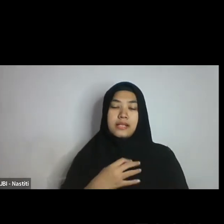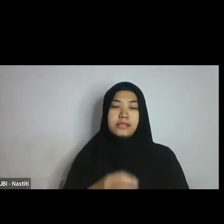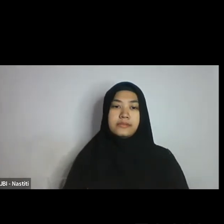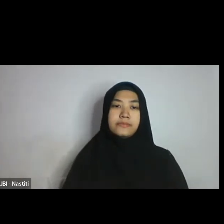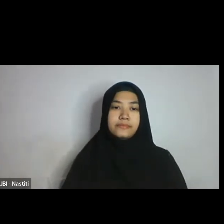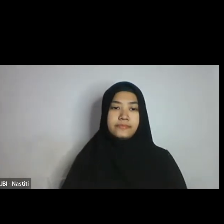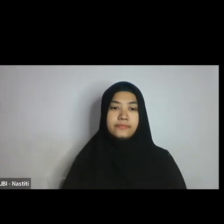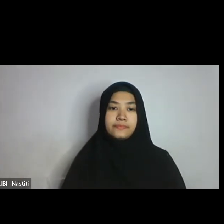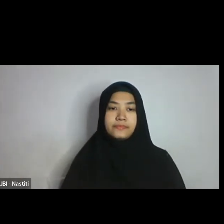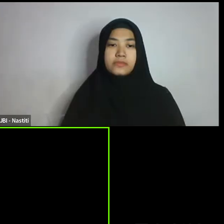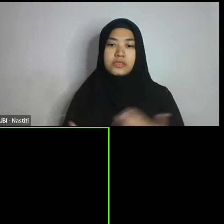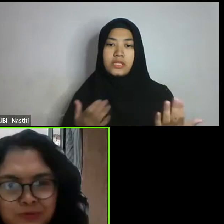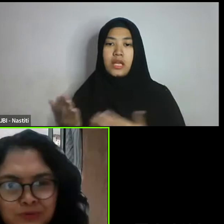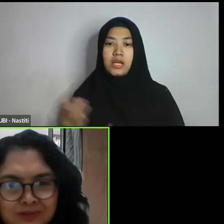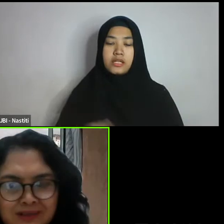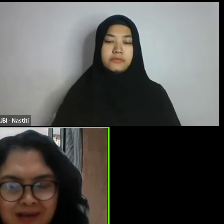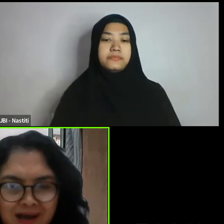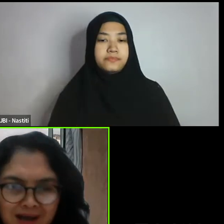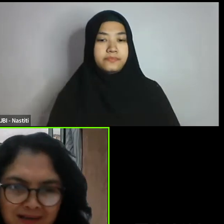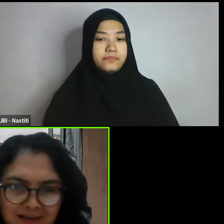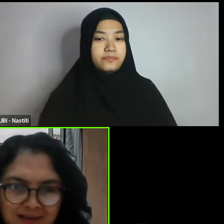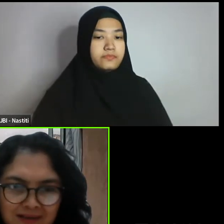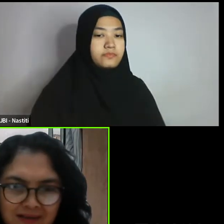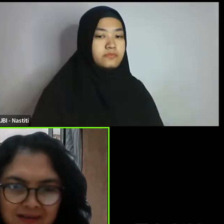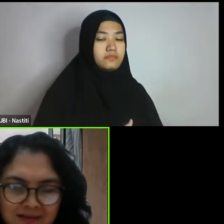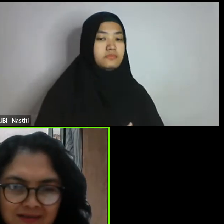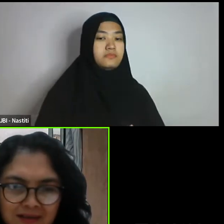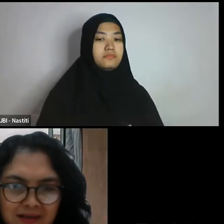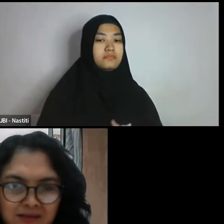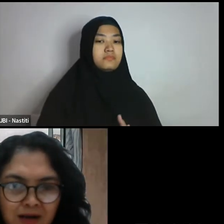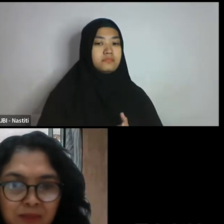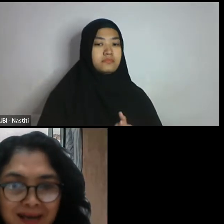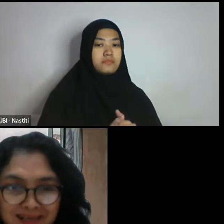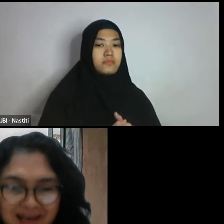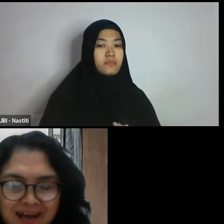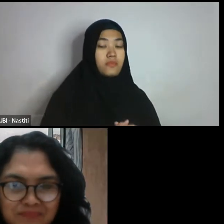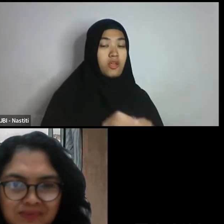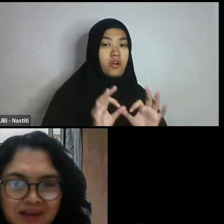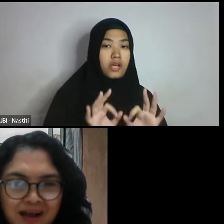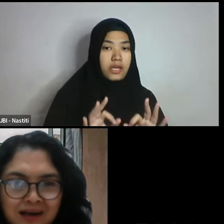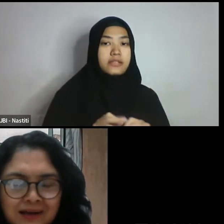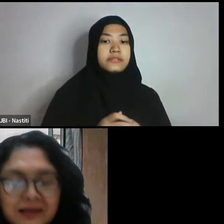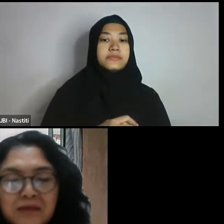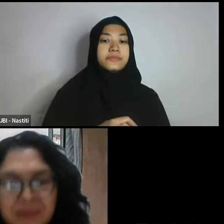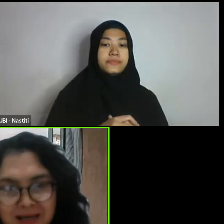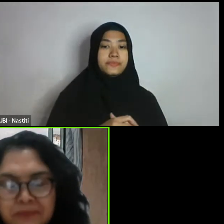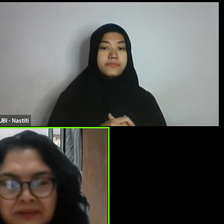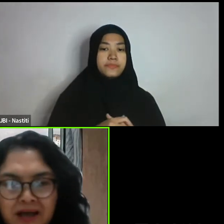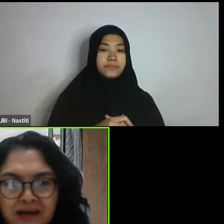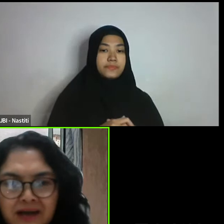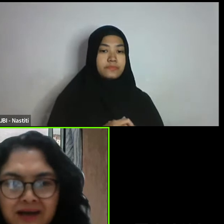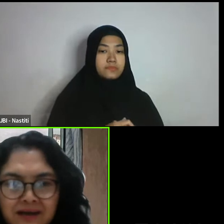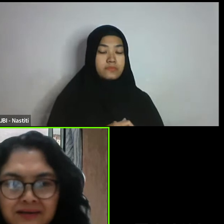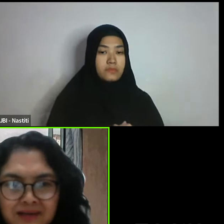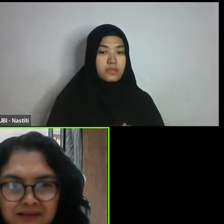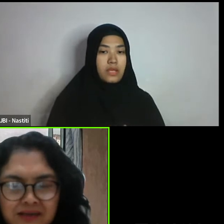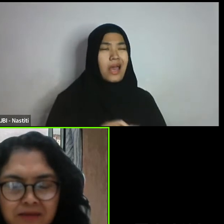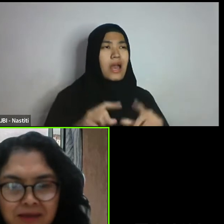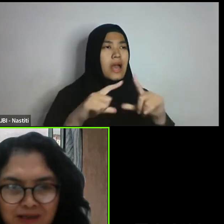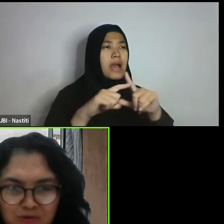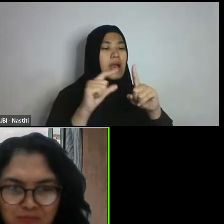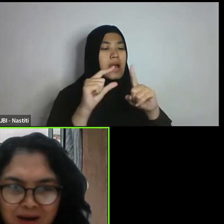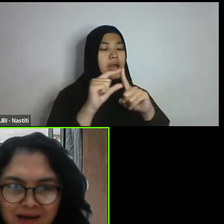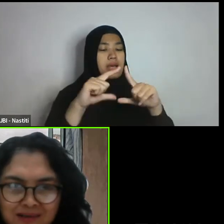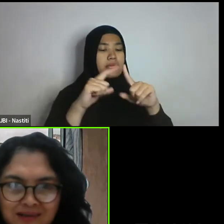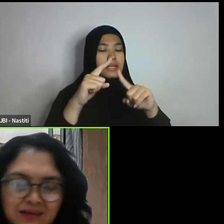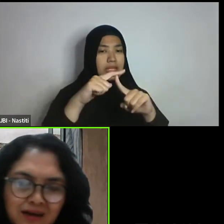adat. Adat itu tidak selalu baik ya. Yang baik kita pertahankan, yang tidak baik